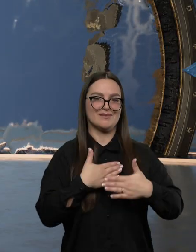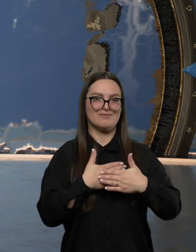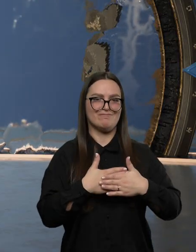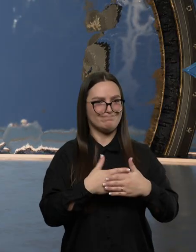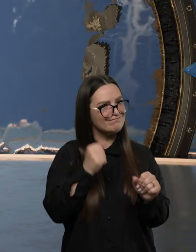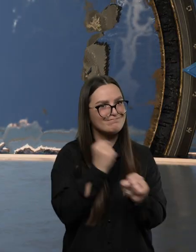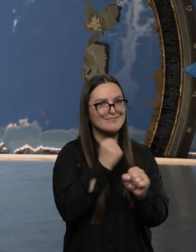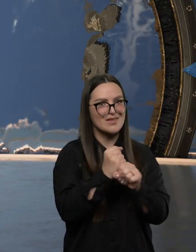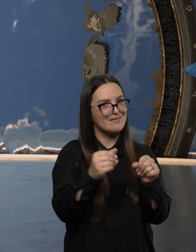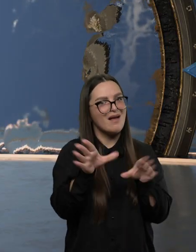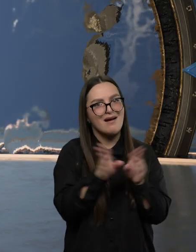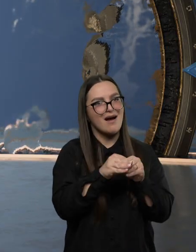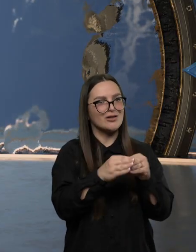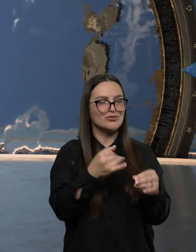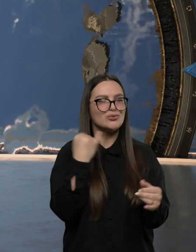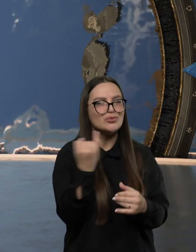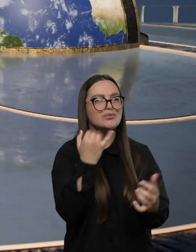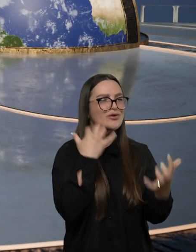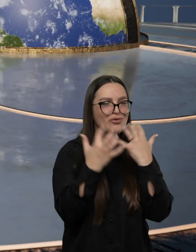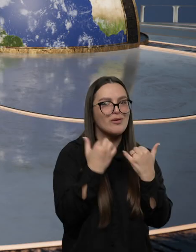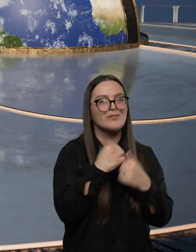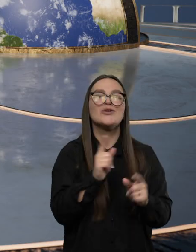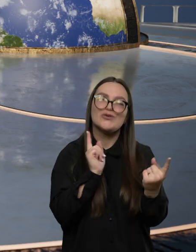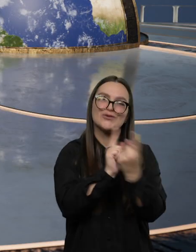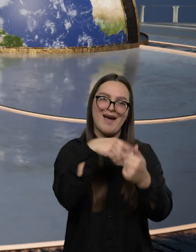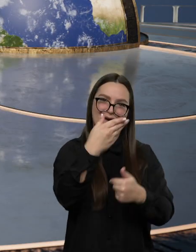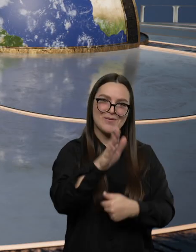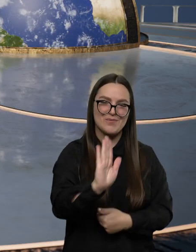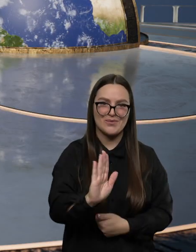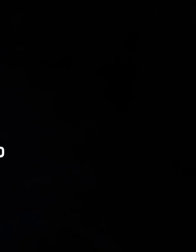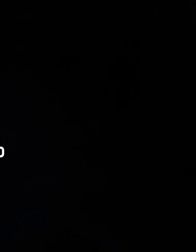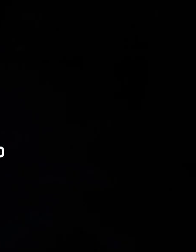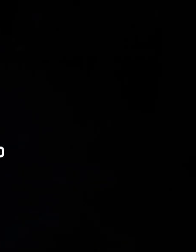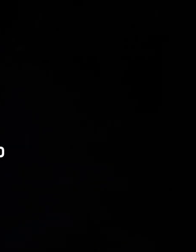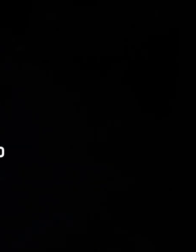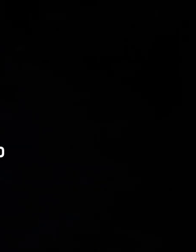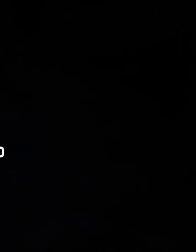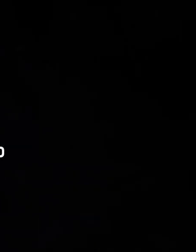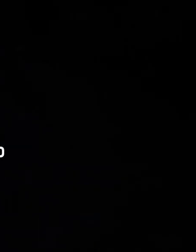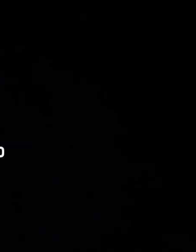Produktyviai, įdomiai, žingeidžiai. Susitiksim ateityje.